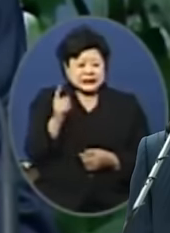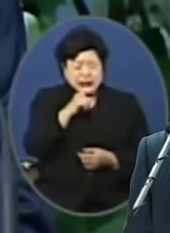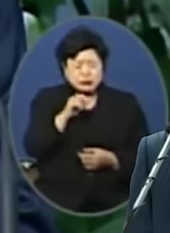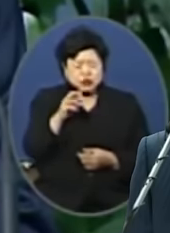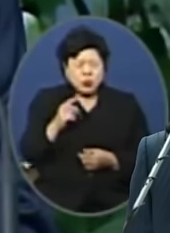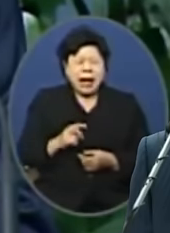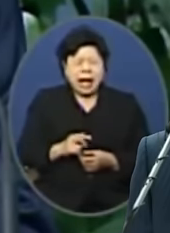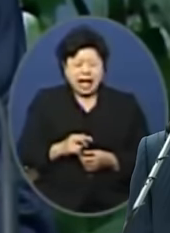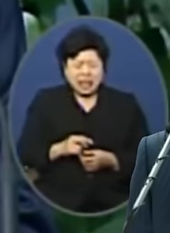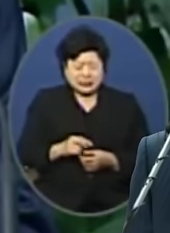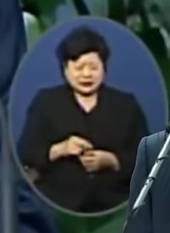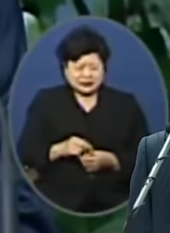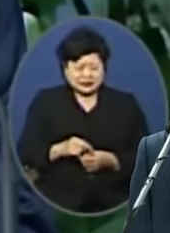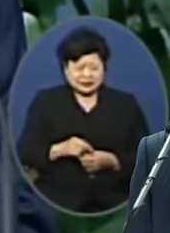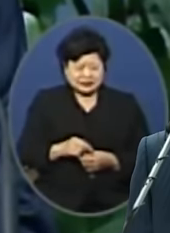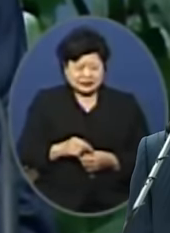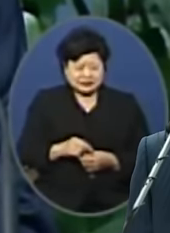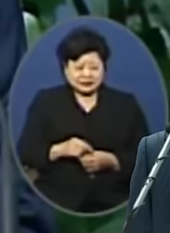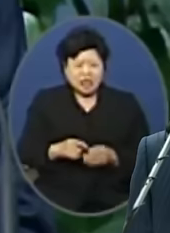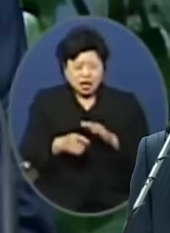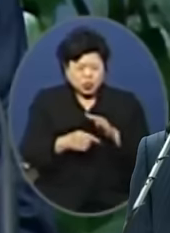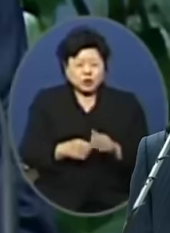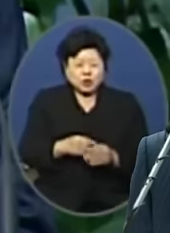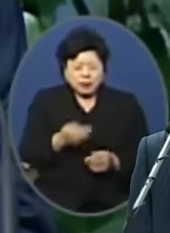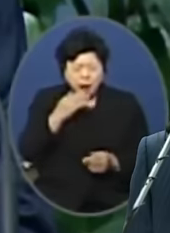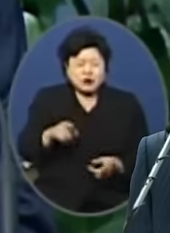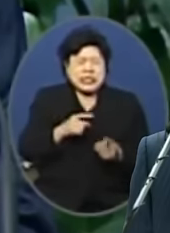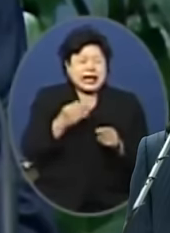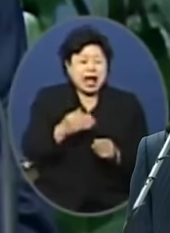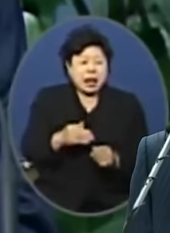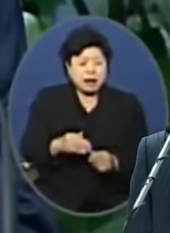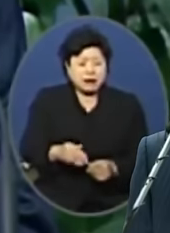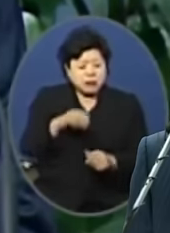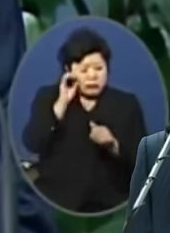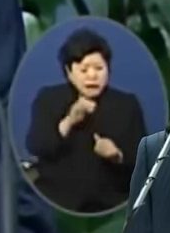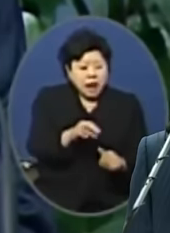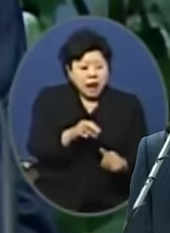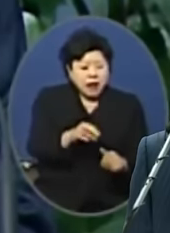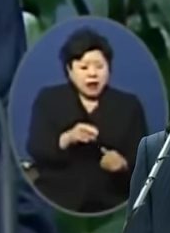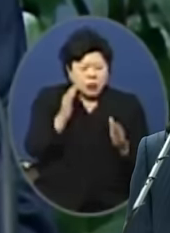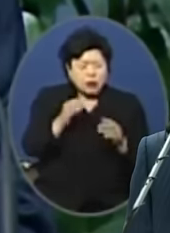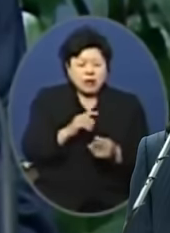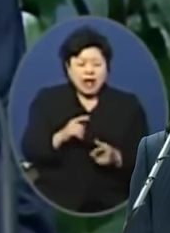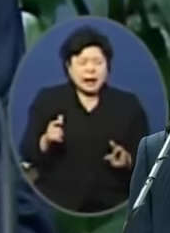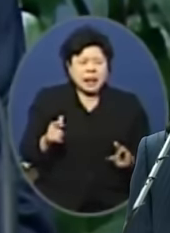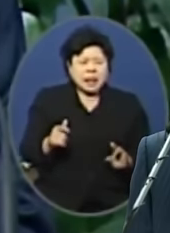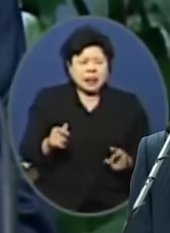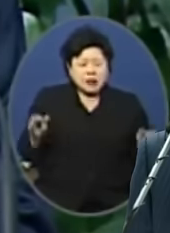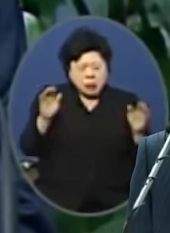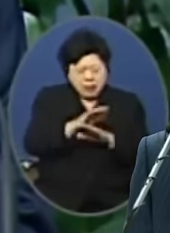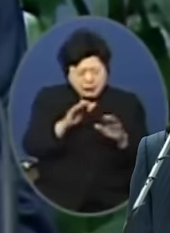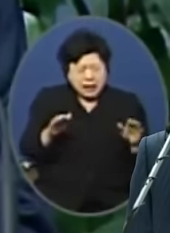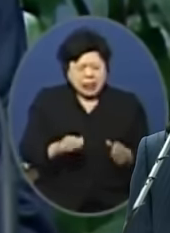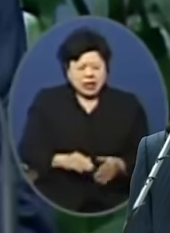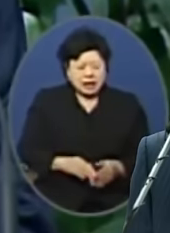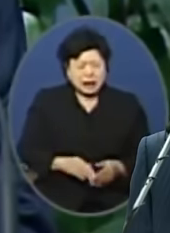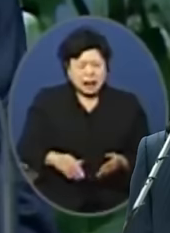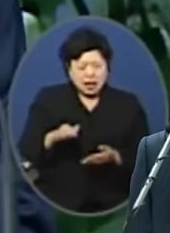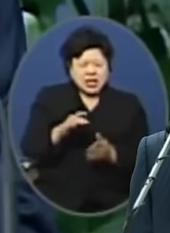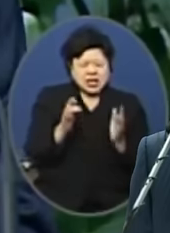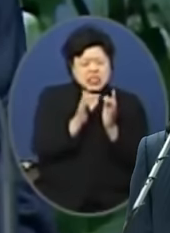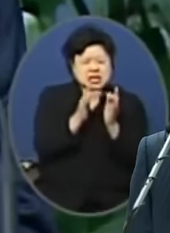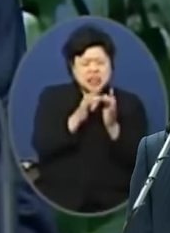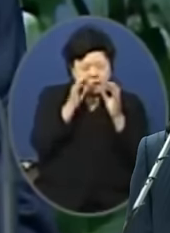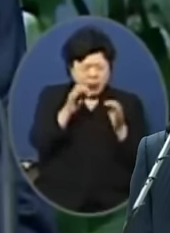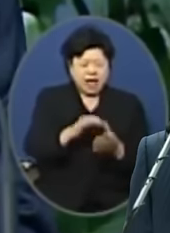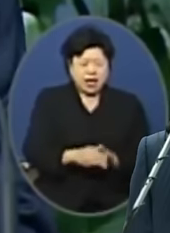놈아 너는 도둑질이나 하고 먹고 살아라 공부를 안 하고 밤낮 인터넷만